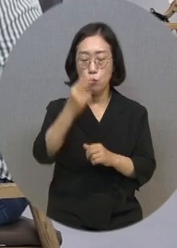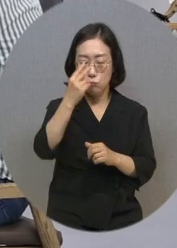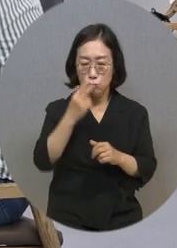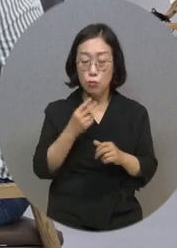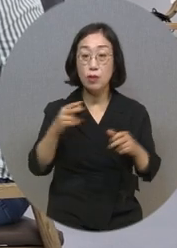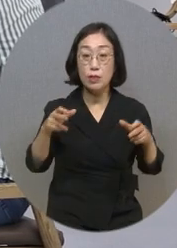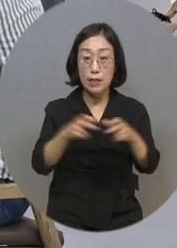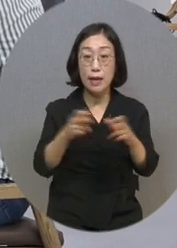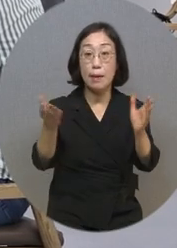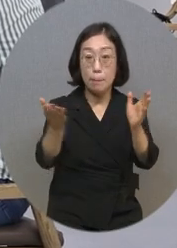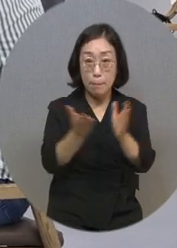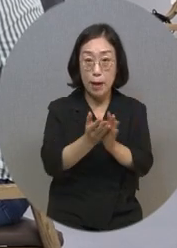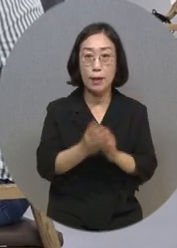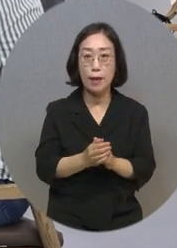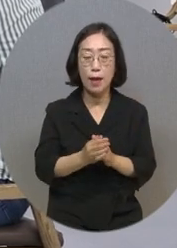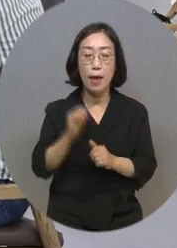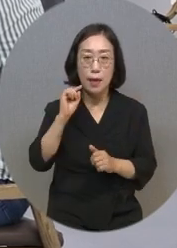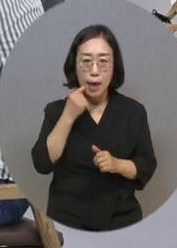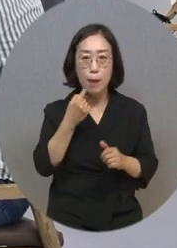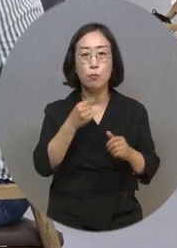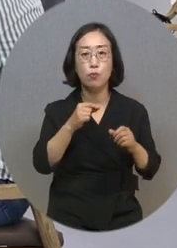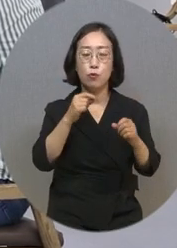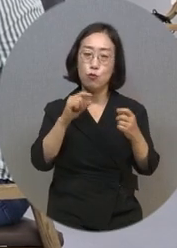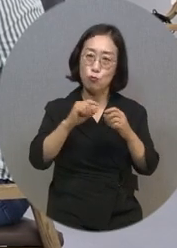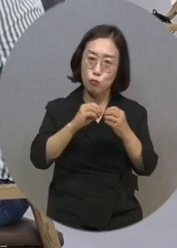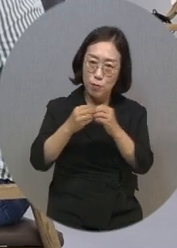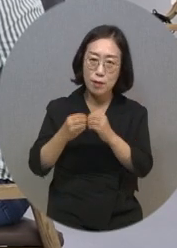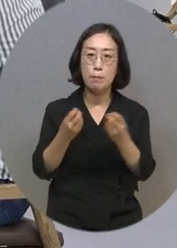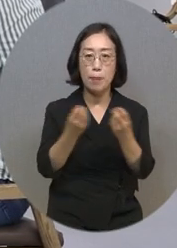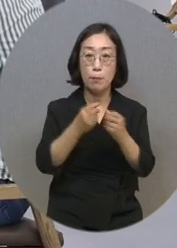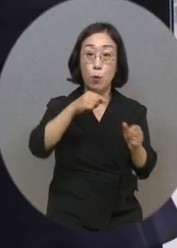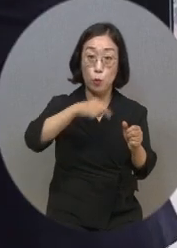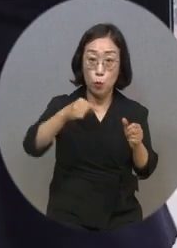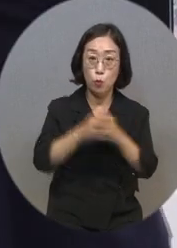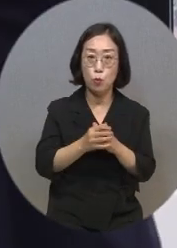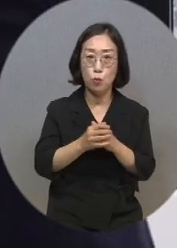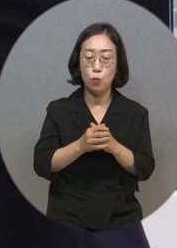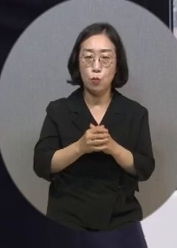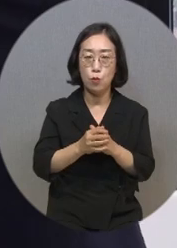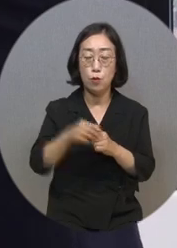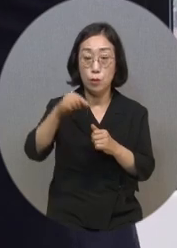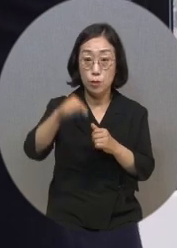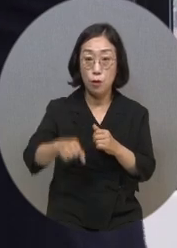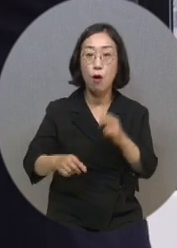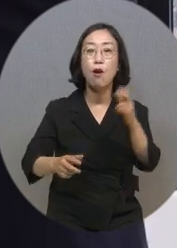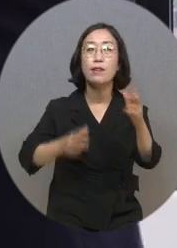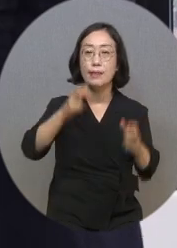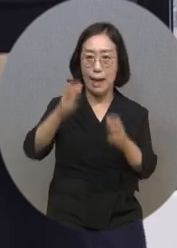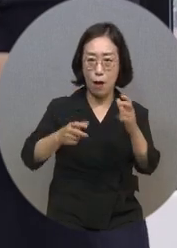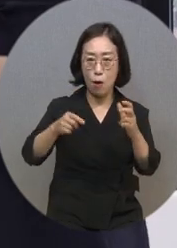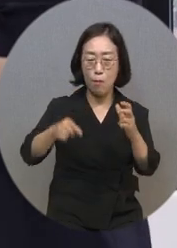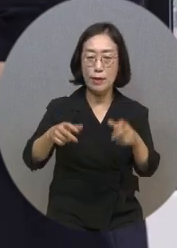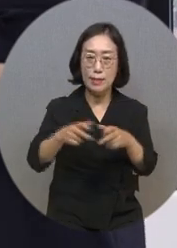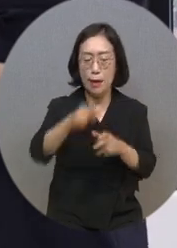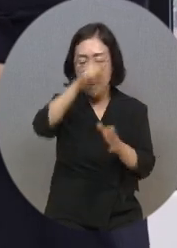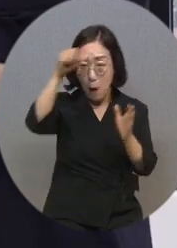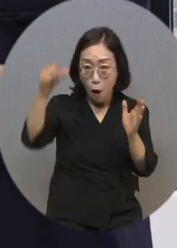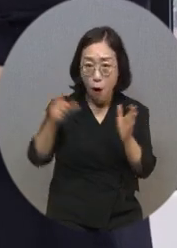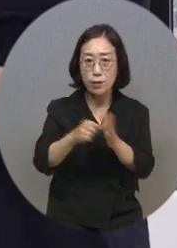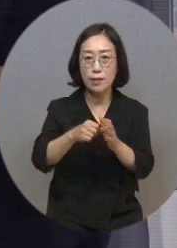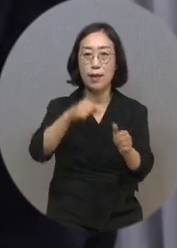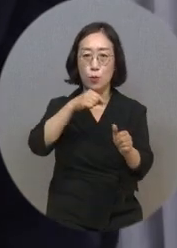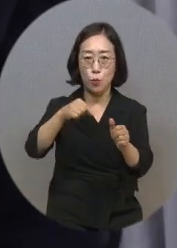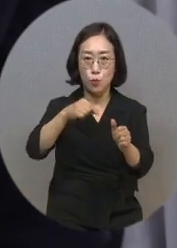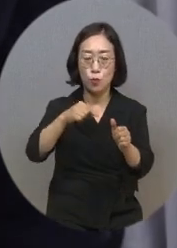반영한 토탈 뷰티 교육으로 광주광역시 동구가 교육부 주관사업에 선정되어 진행하는 장애인 평생학습